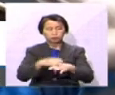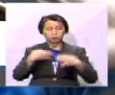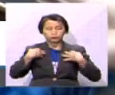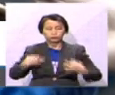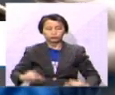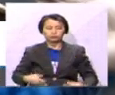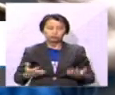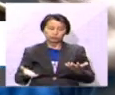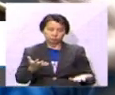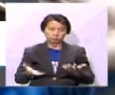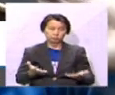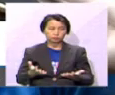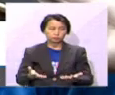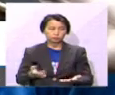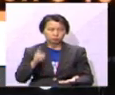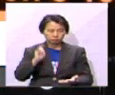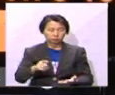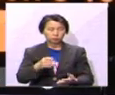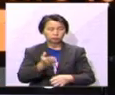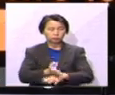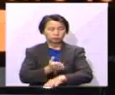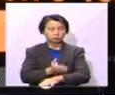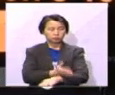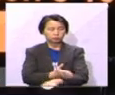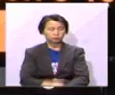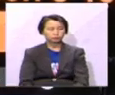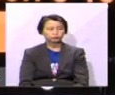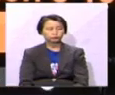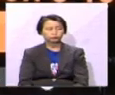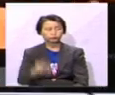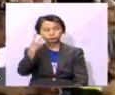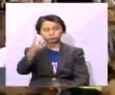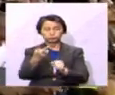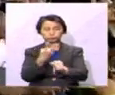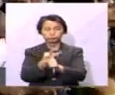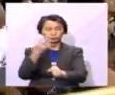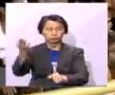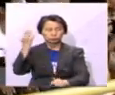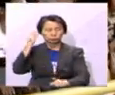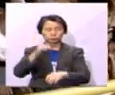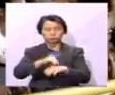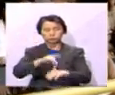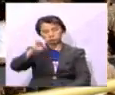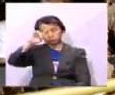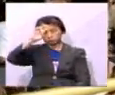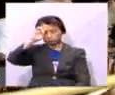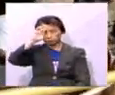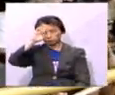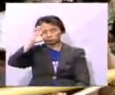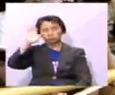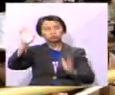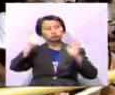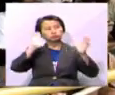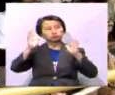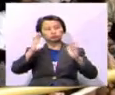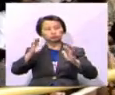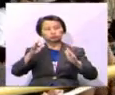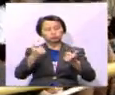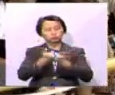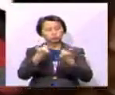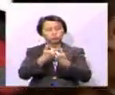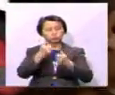side, yeah, that we need to improve more. Berbanding dua tahun lalu di Hyderabad, India, skuad negara menamatkan saingan di suku